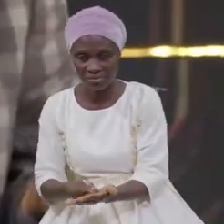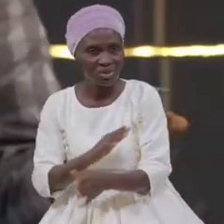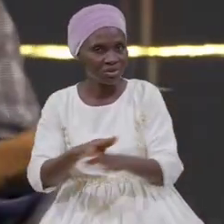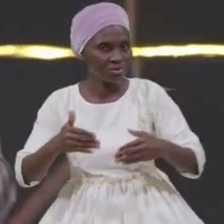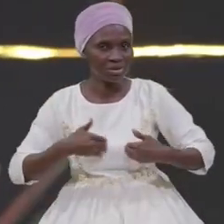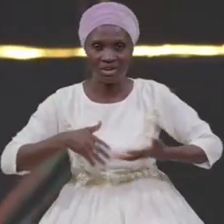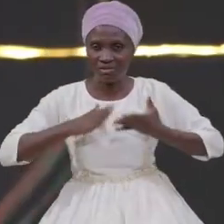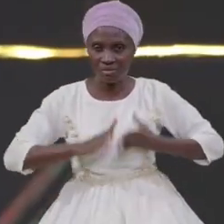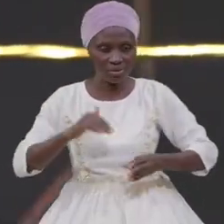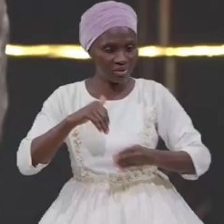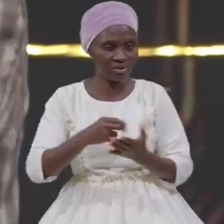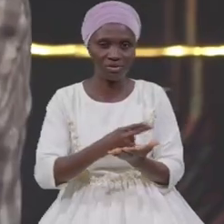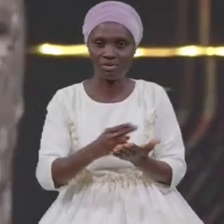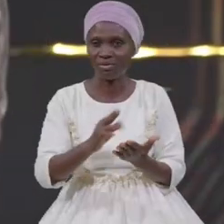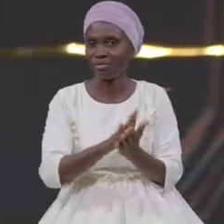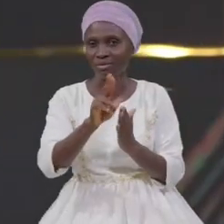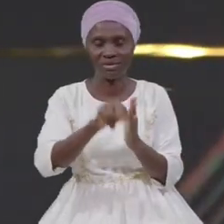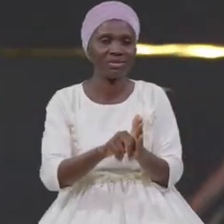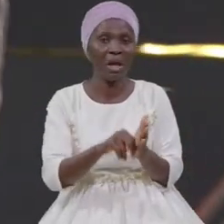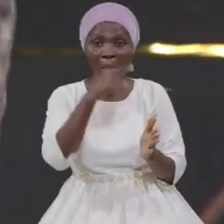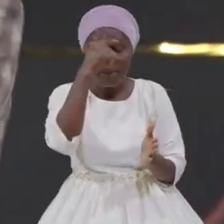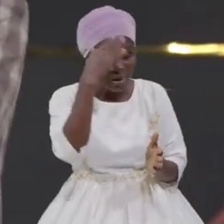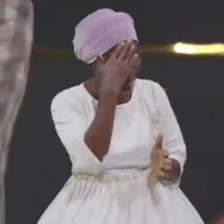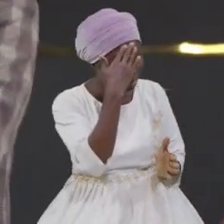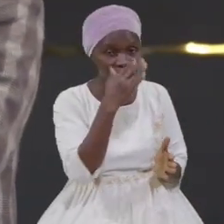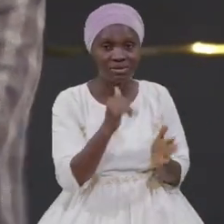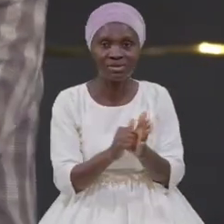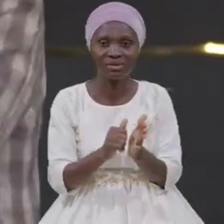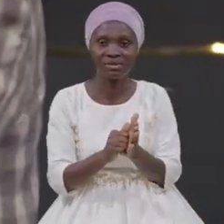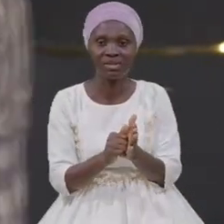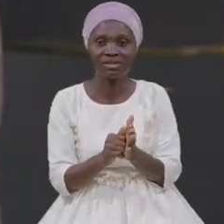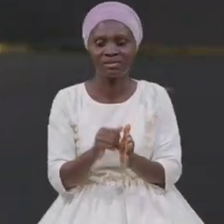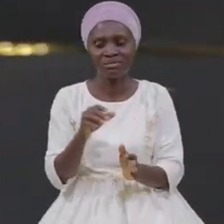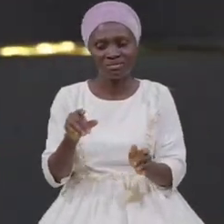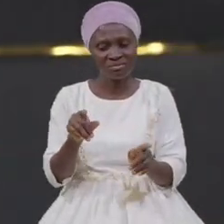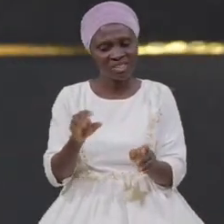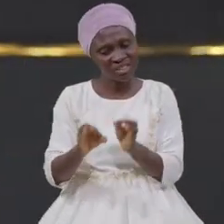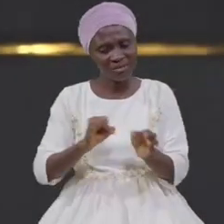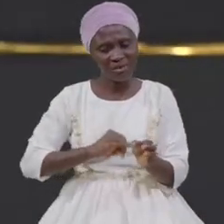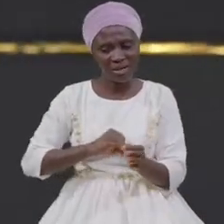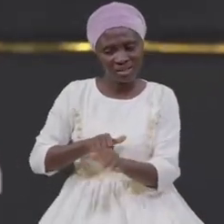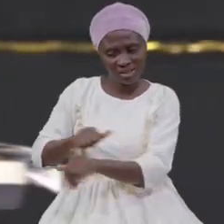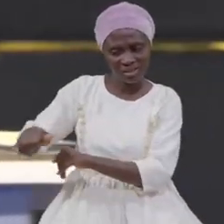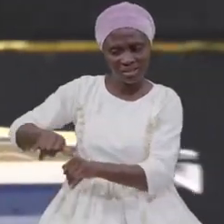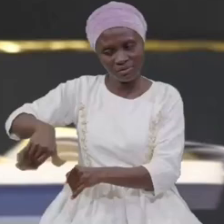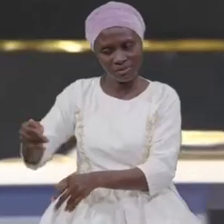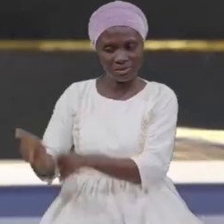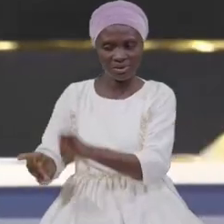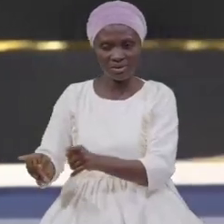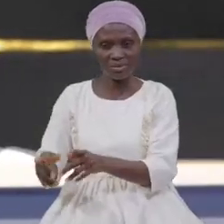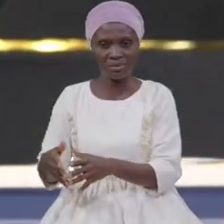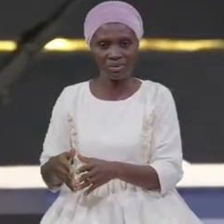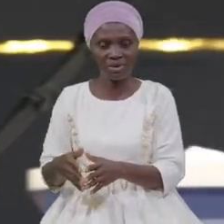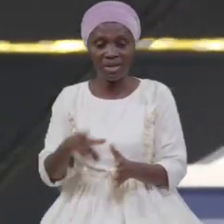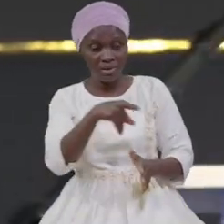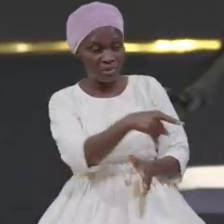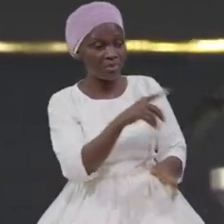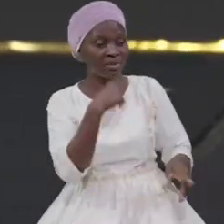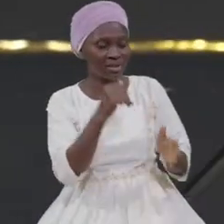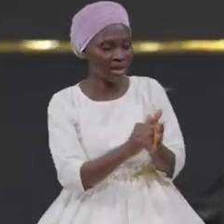la plénitude, parce qu'il sait. Même si je trompe les autres, il dit tel tel frère, oh tel tel